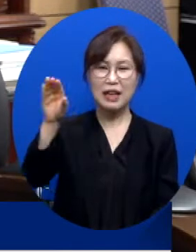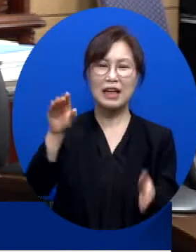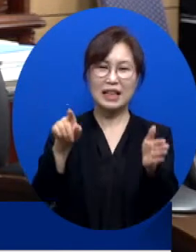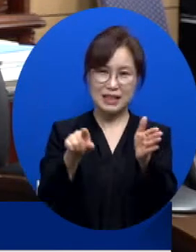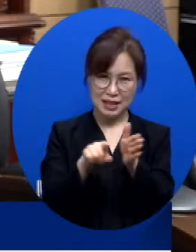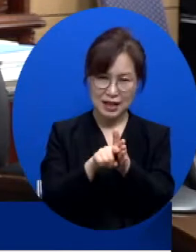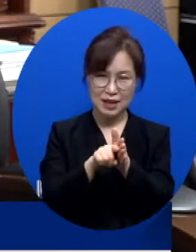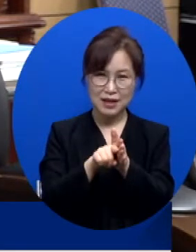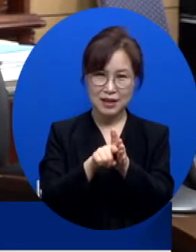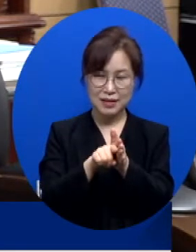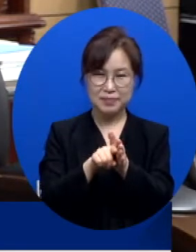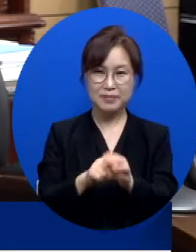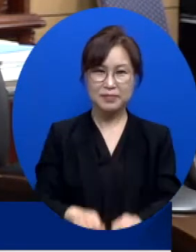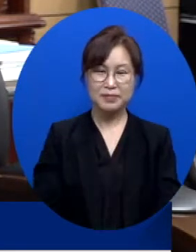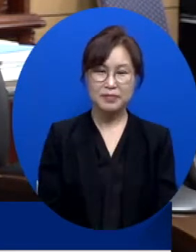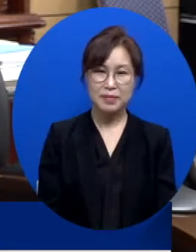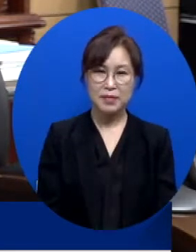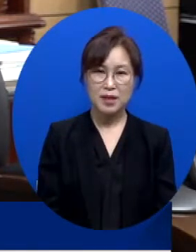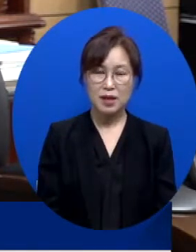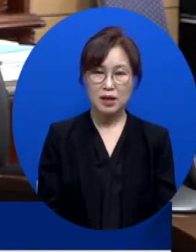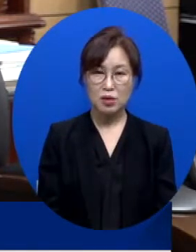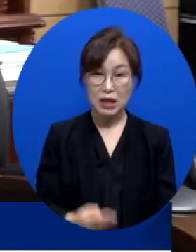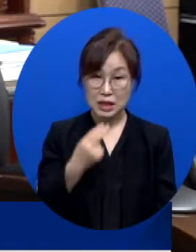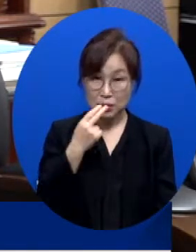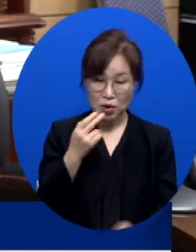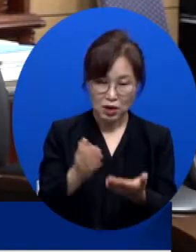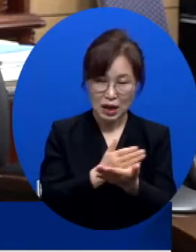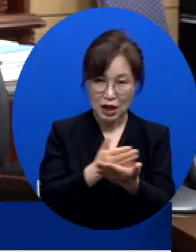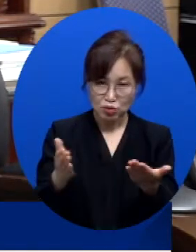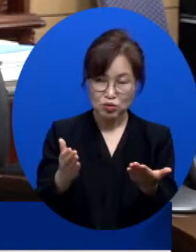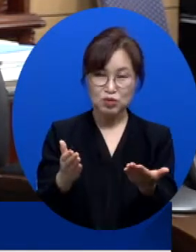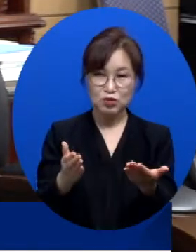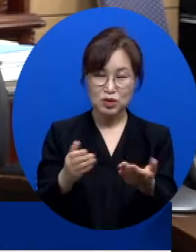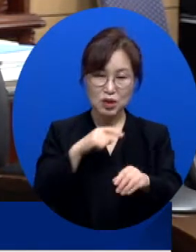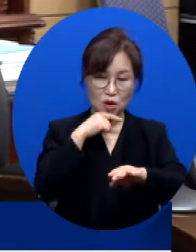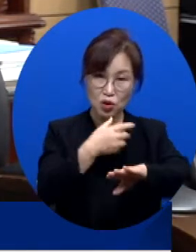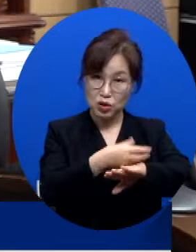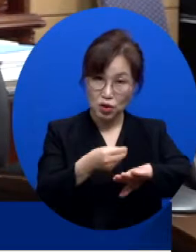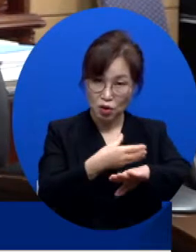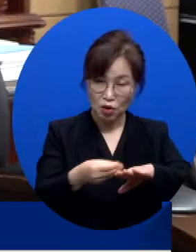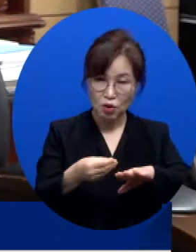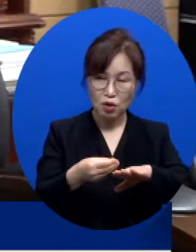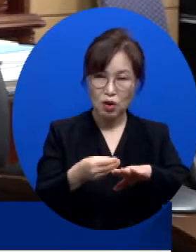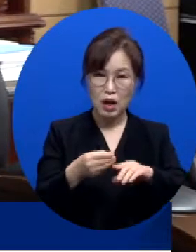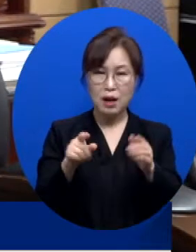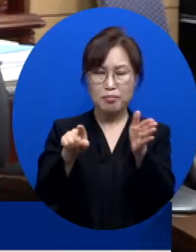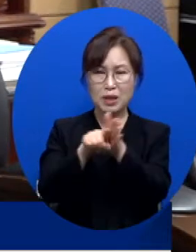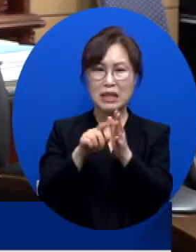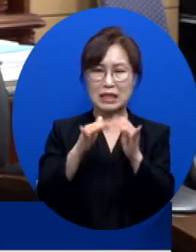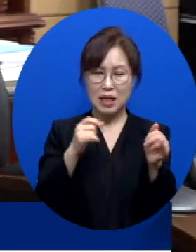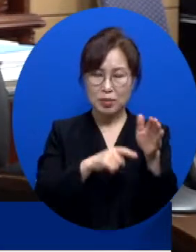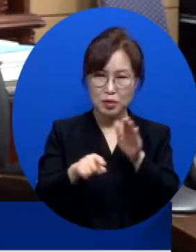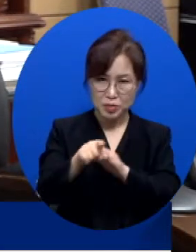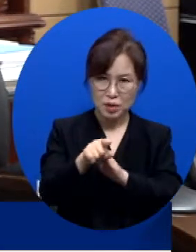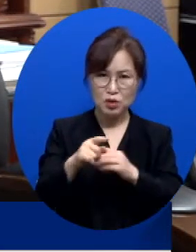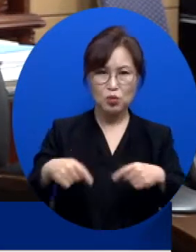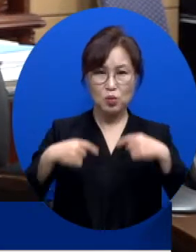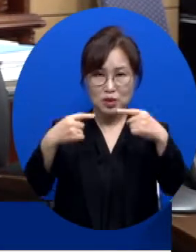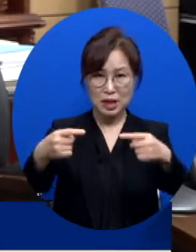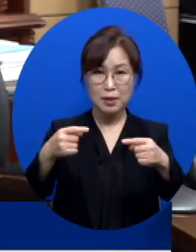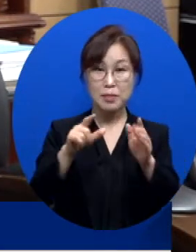신앙이라고 저는 생각합니다. 생명을 나누는 이 헌혈 운동에 교회와 크리스천들이 앞장서서 우리가 동참하게 될